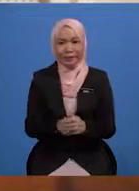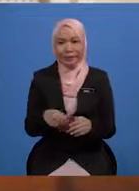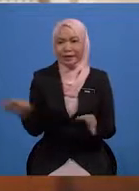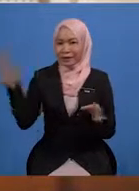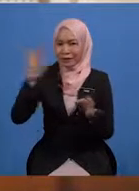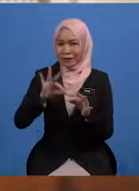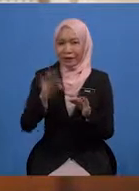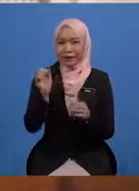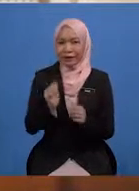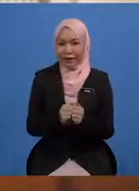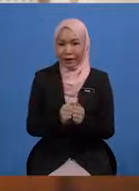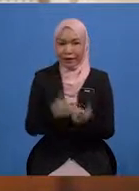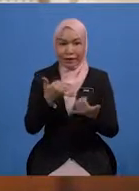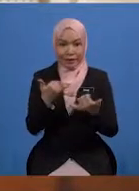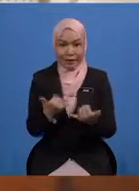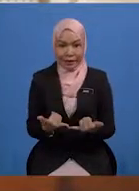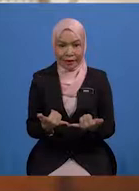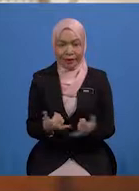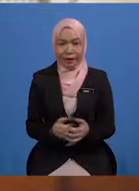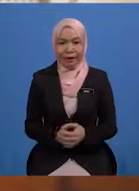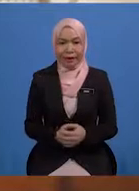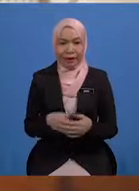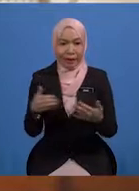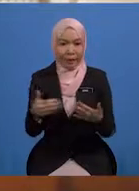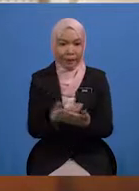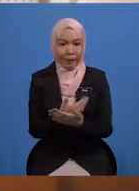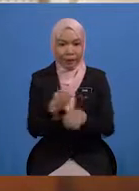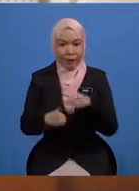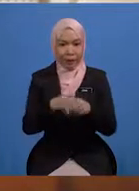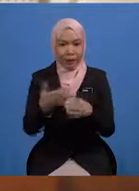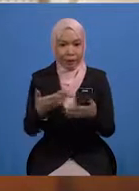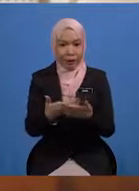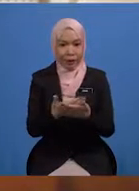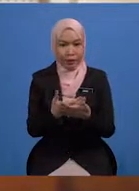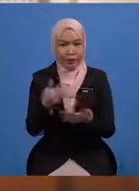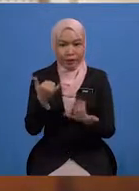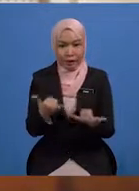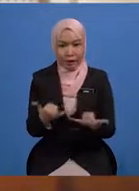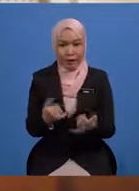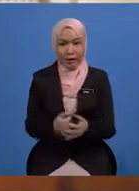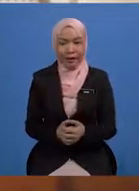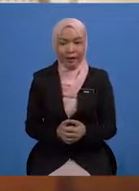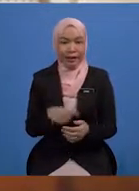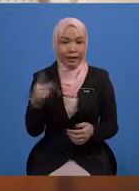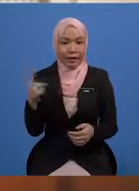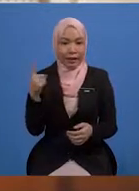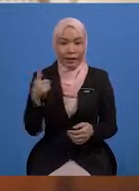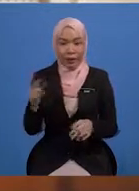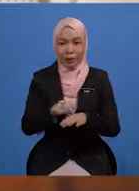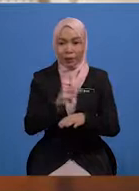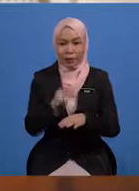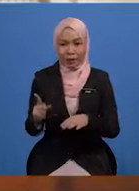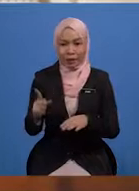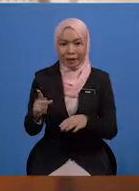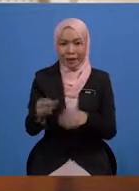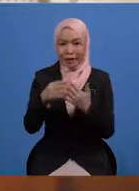era kontemporari, selain berus, pisau atau knife dan jari turut digunakan oleh